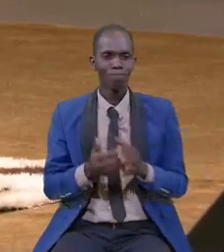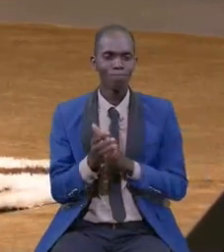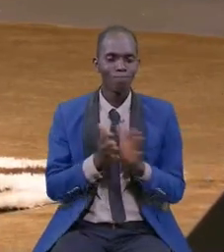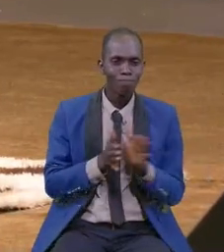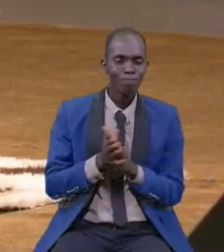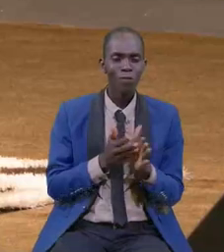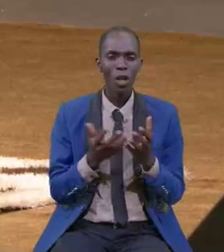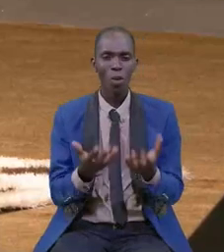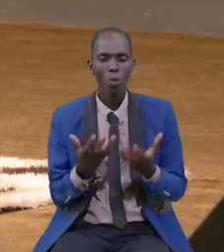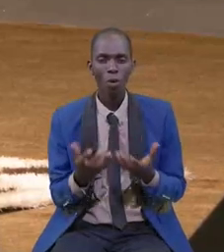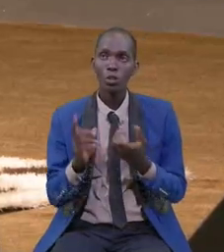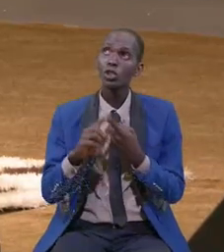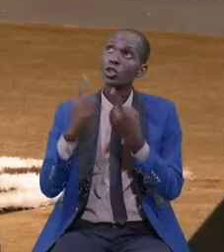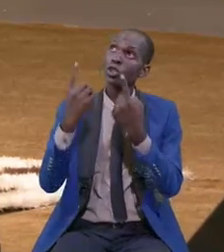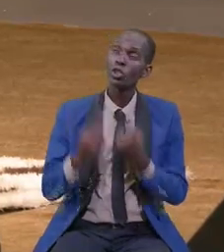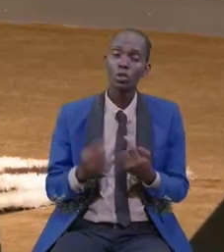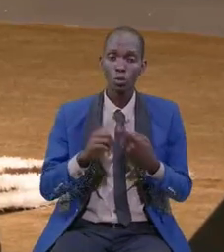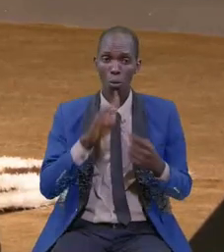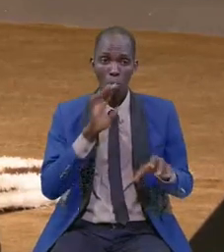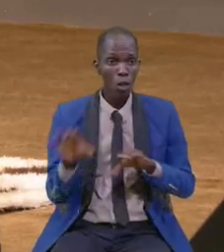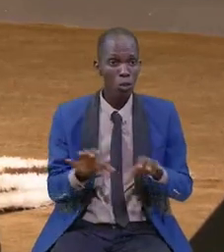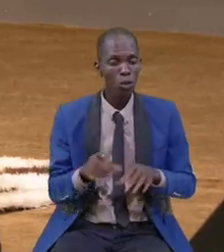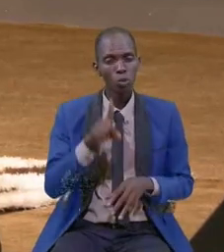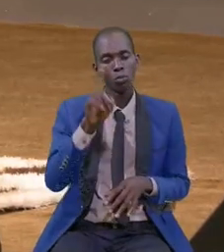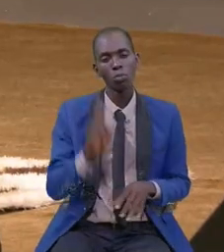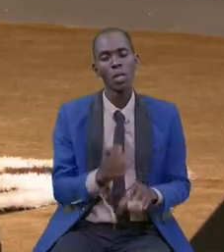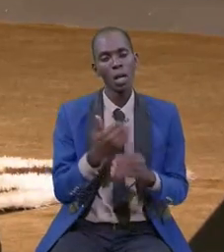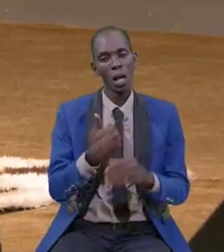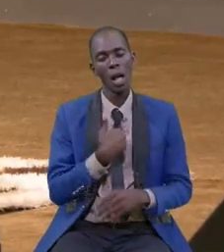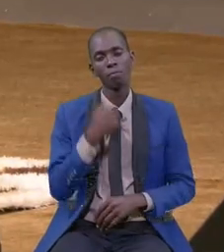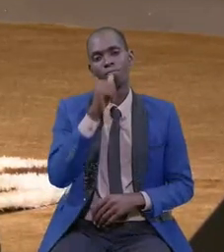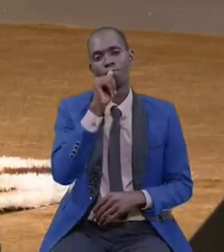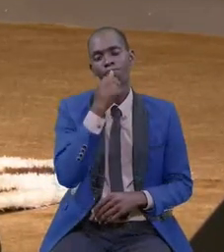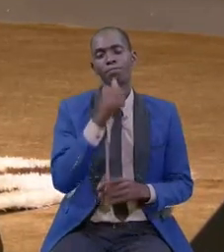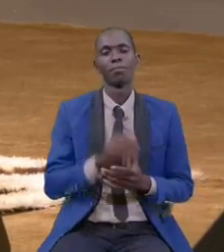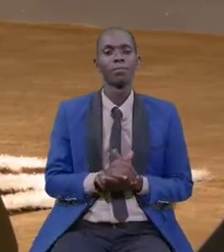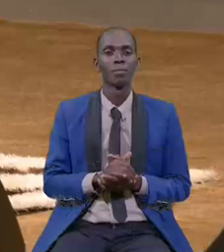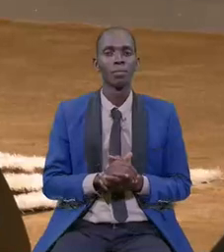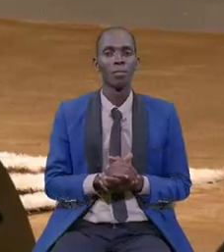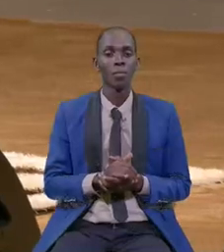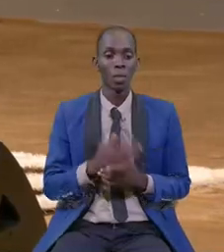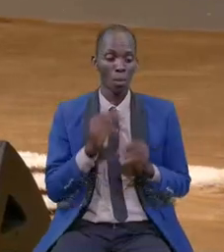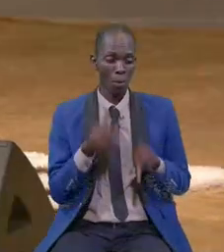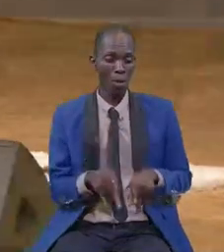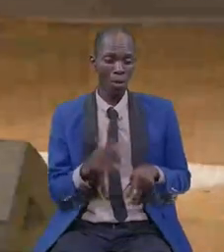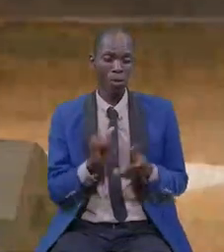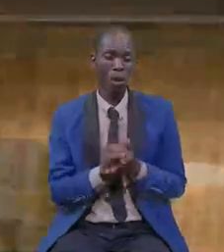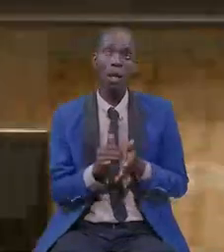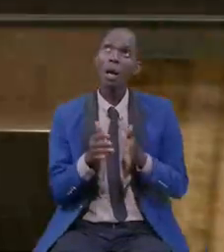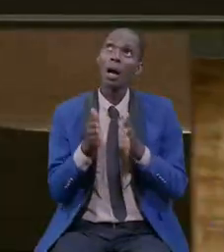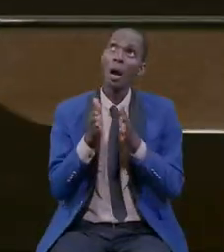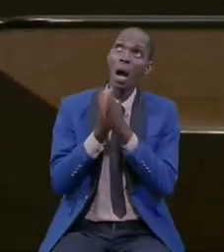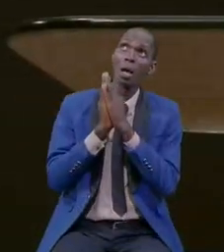accompli la patience est nécessaire celui-là qui demande maintenant qui veut encore